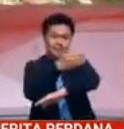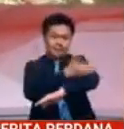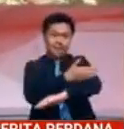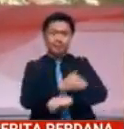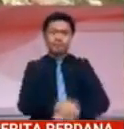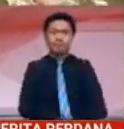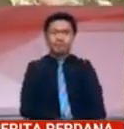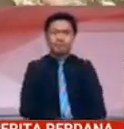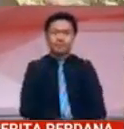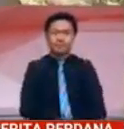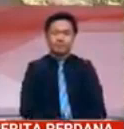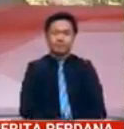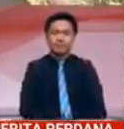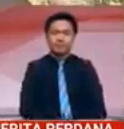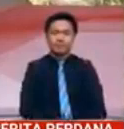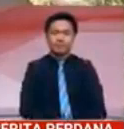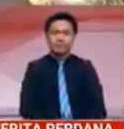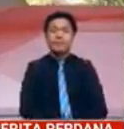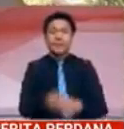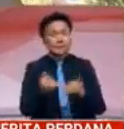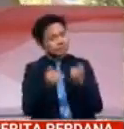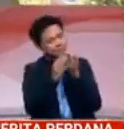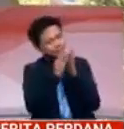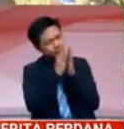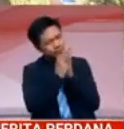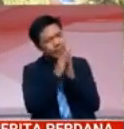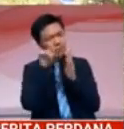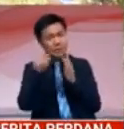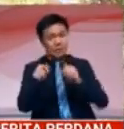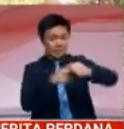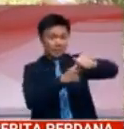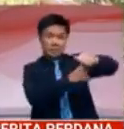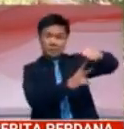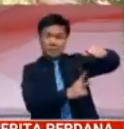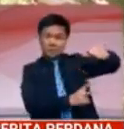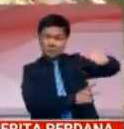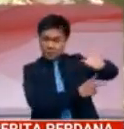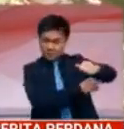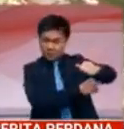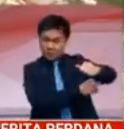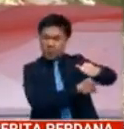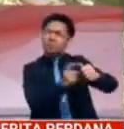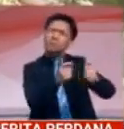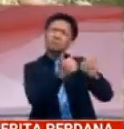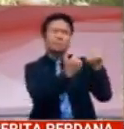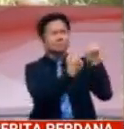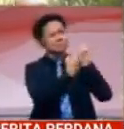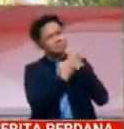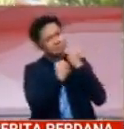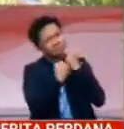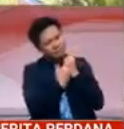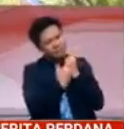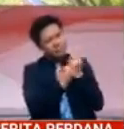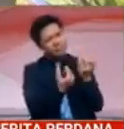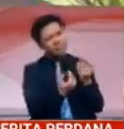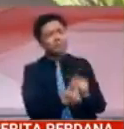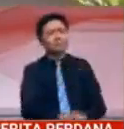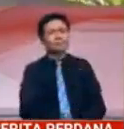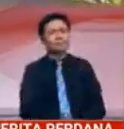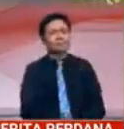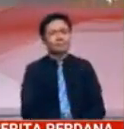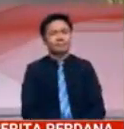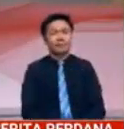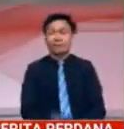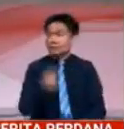Jadi kita nak mohon untuk memperbaiki jambatan ini, bantuan, bantulah kami kan. Ini